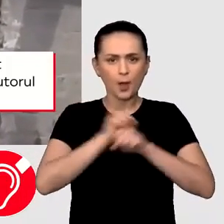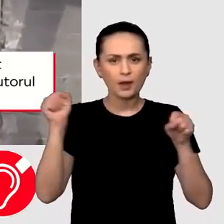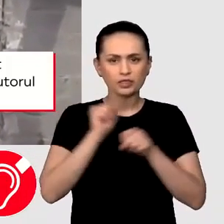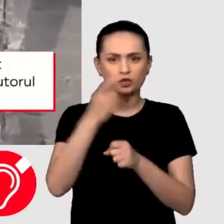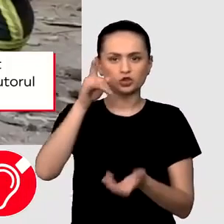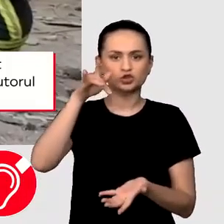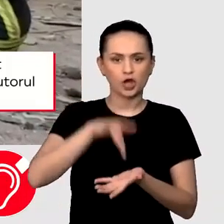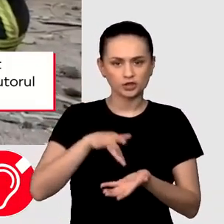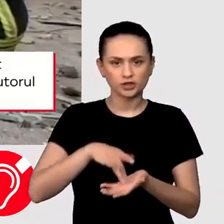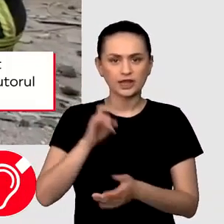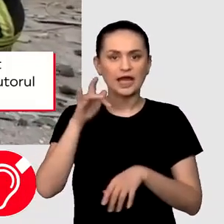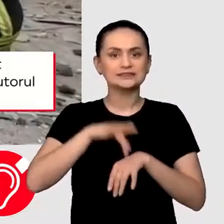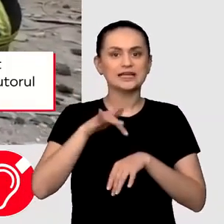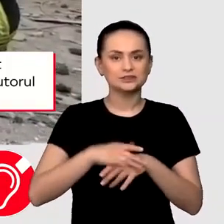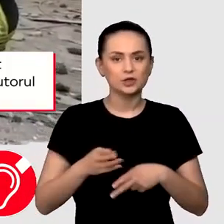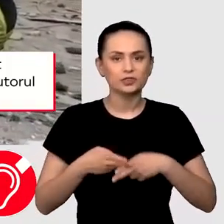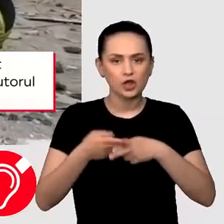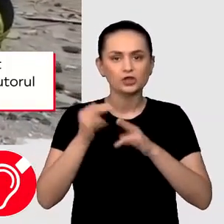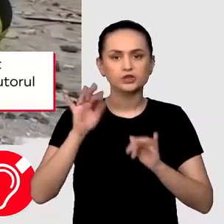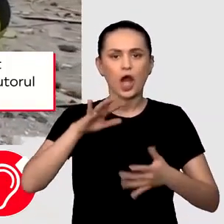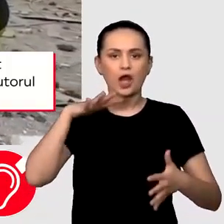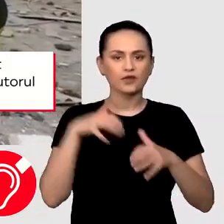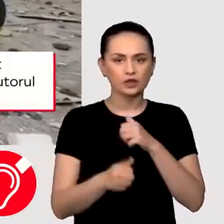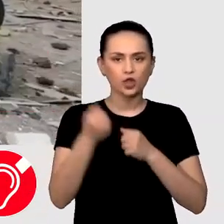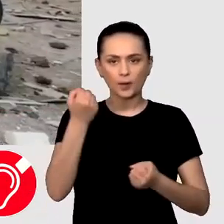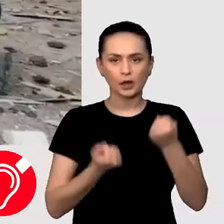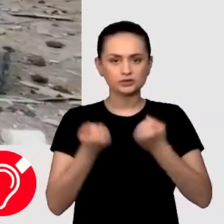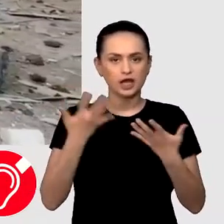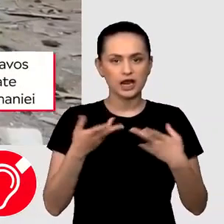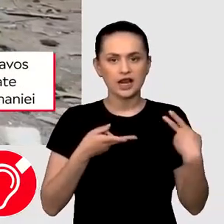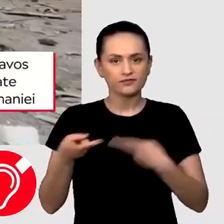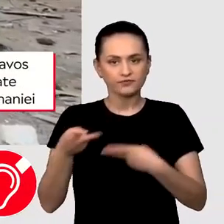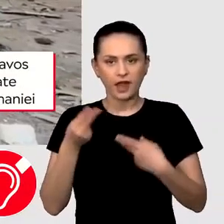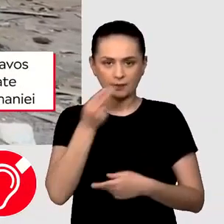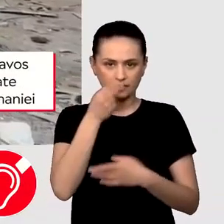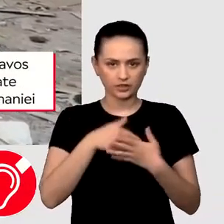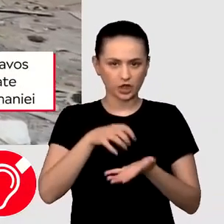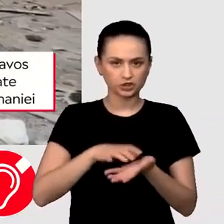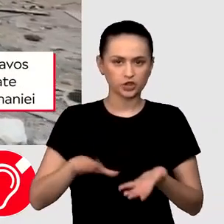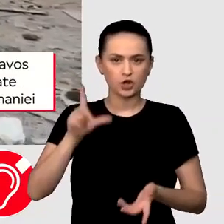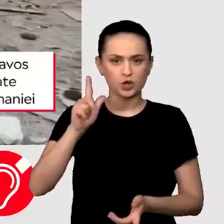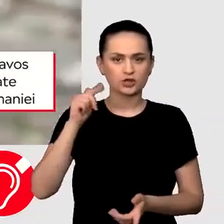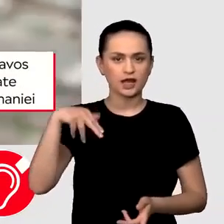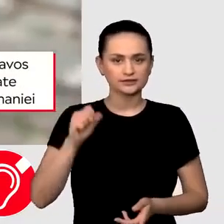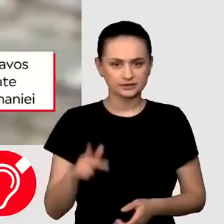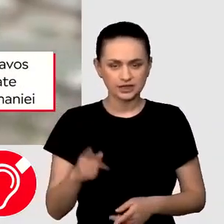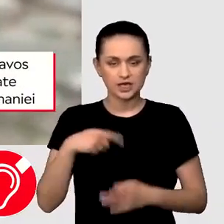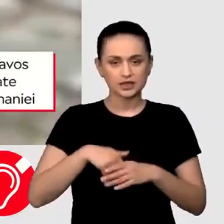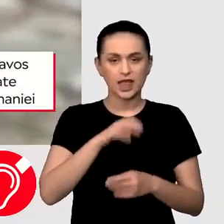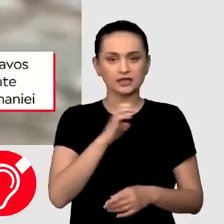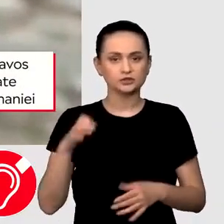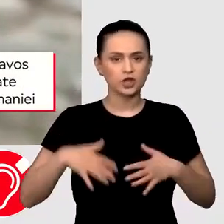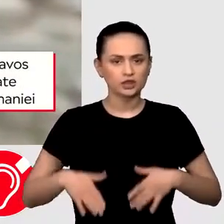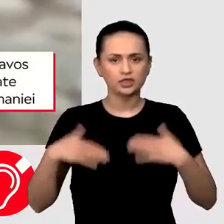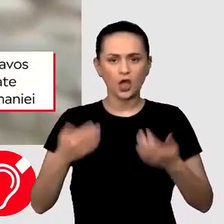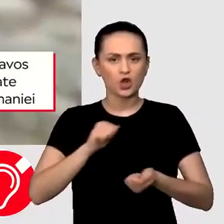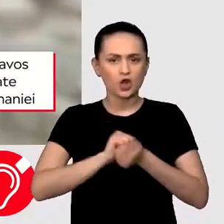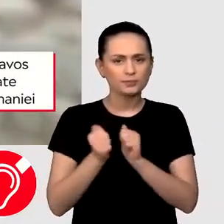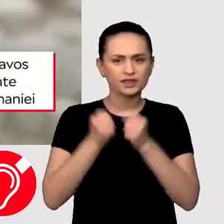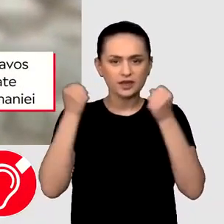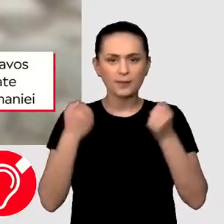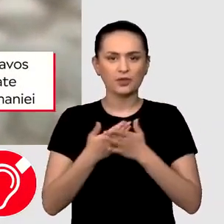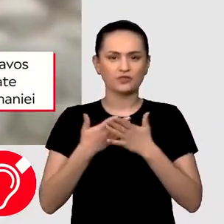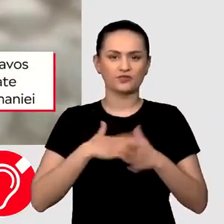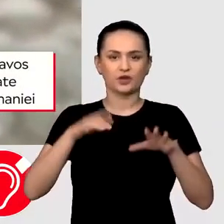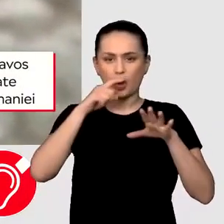bombardat un centru de asistență militară, umanitară și au avariat o mașină care livra alimente în regiunea Lugansk. În estul Ucrainei se dau lupte grele pentru